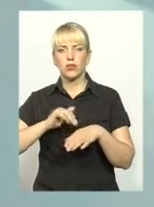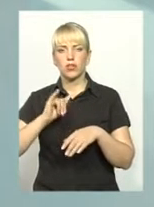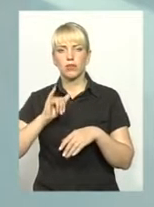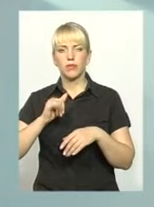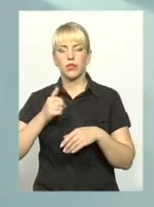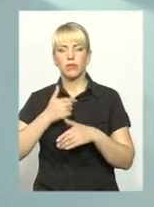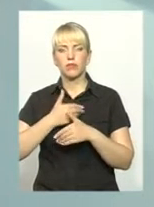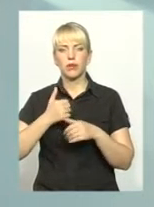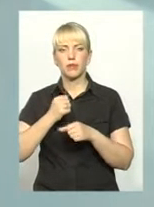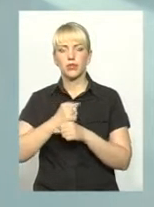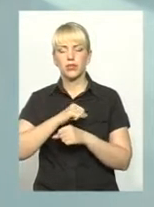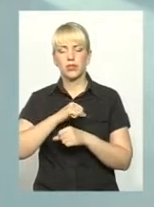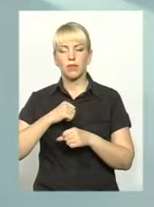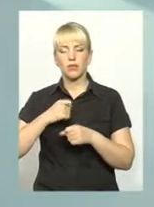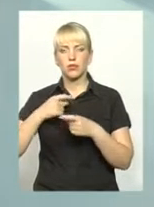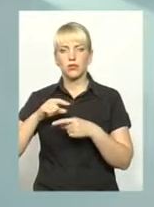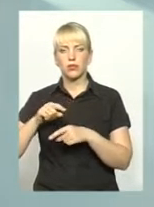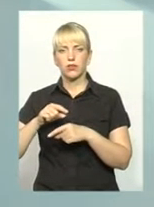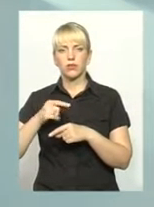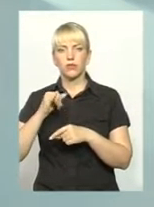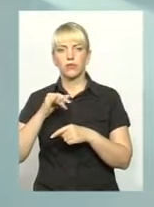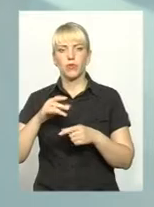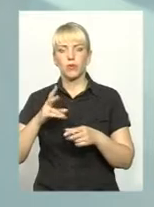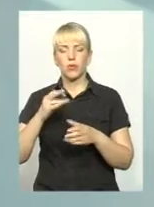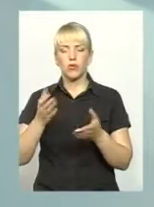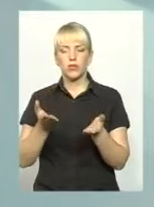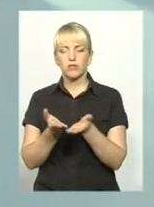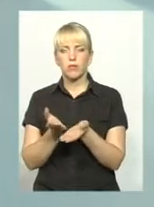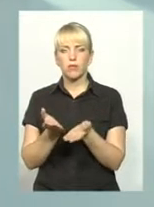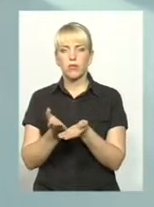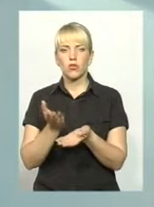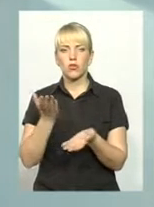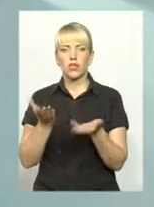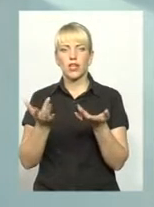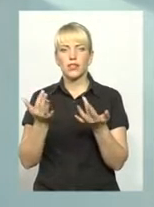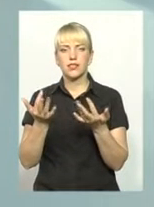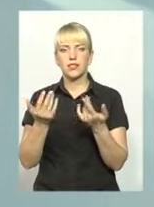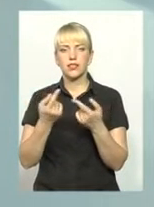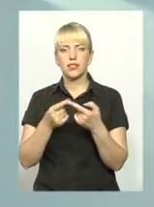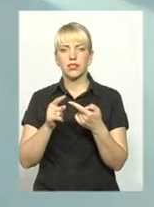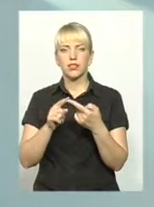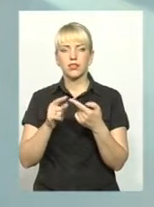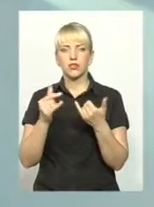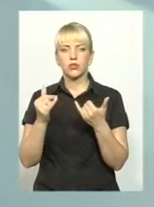такому самостійному режимі. Таке співвідношення, наскільки це сьогодні